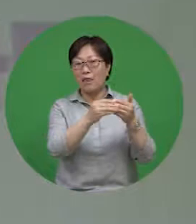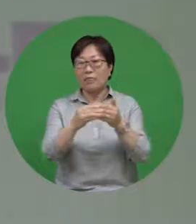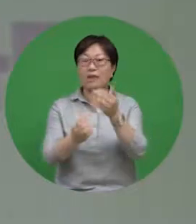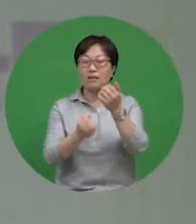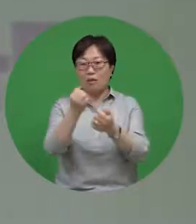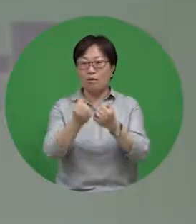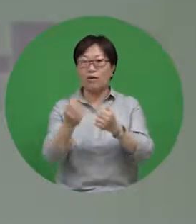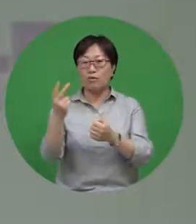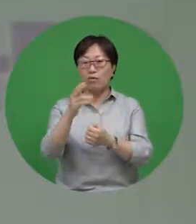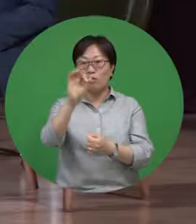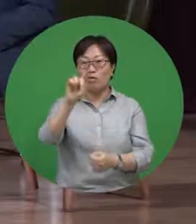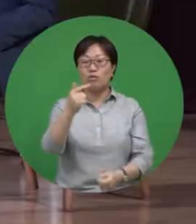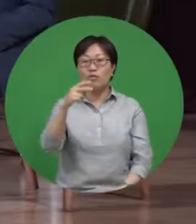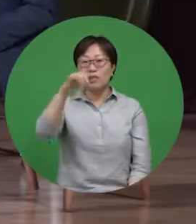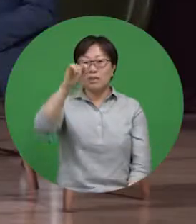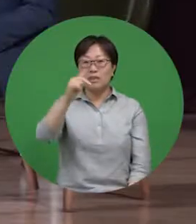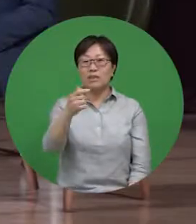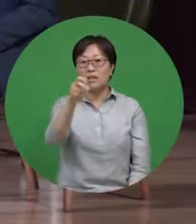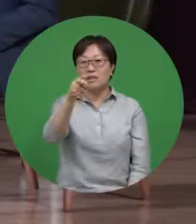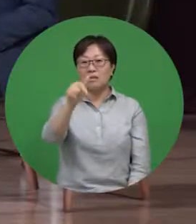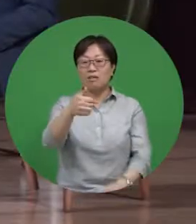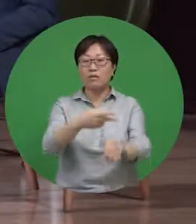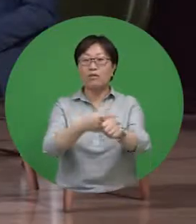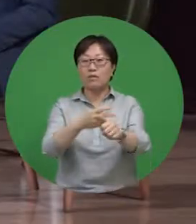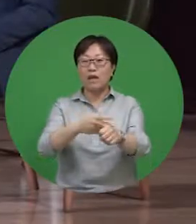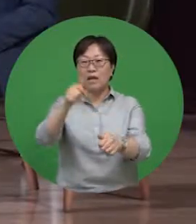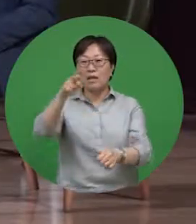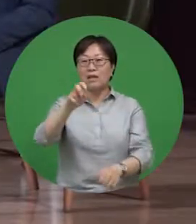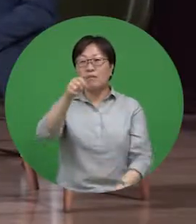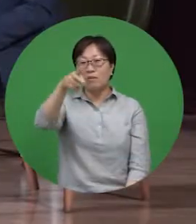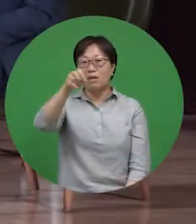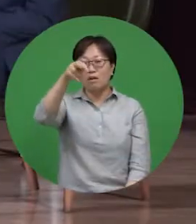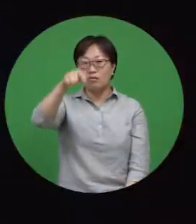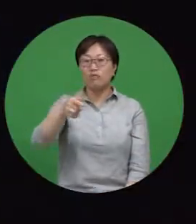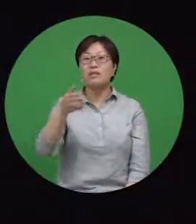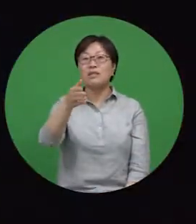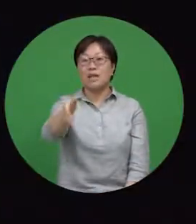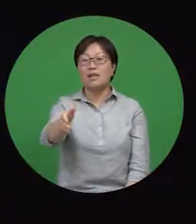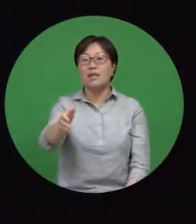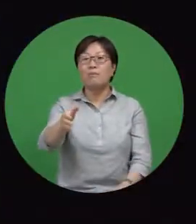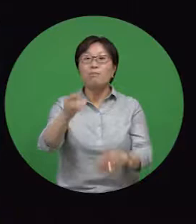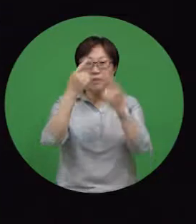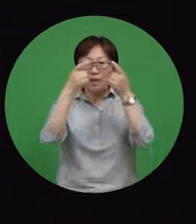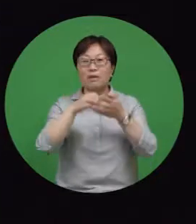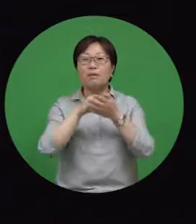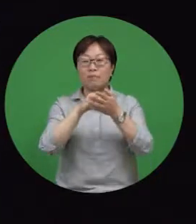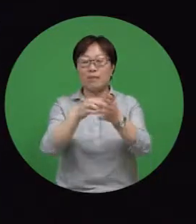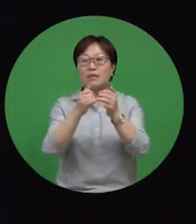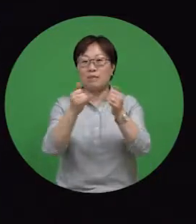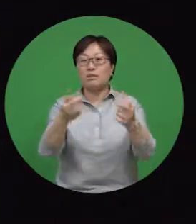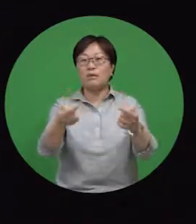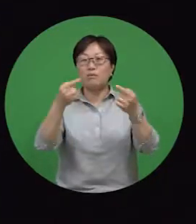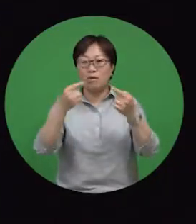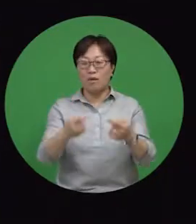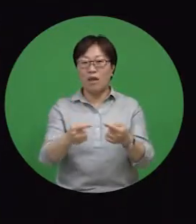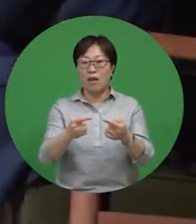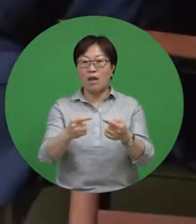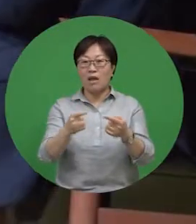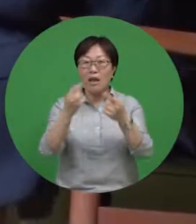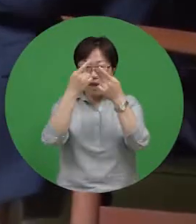안내 설명회에 이어서는 윤신혁 일산대진고 교사와 김경숙 건국대 책임 입학사정관 등이